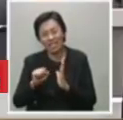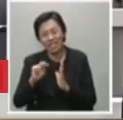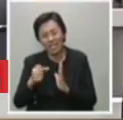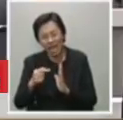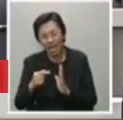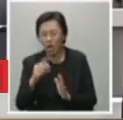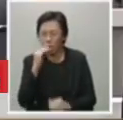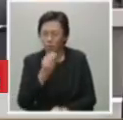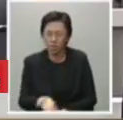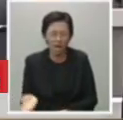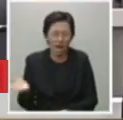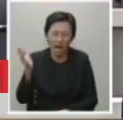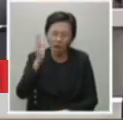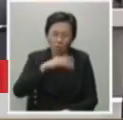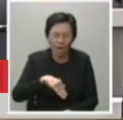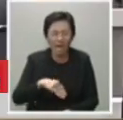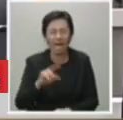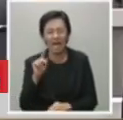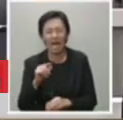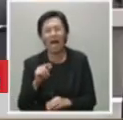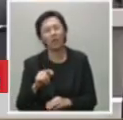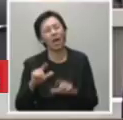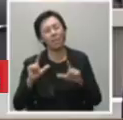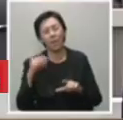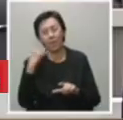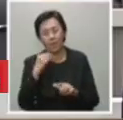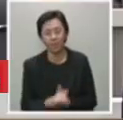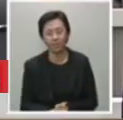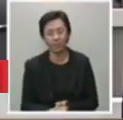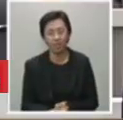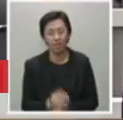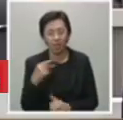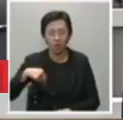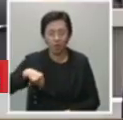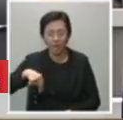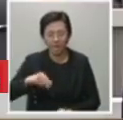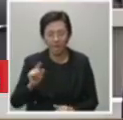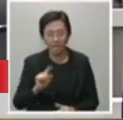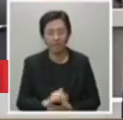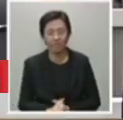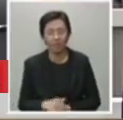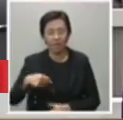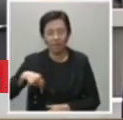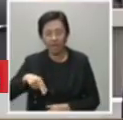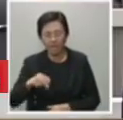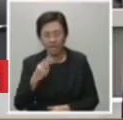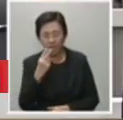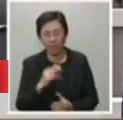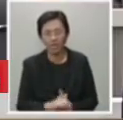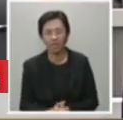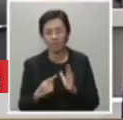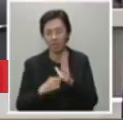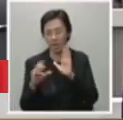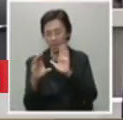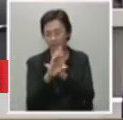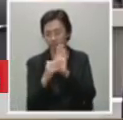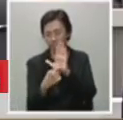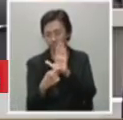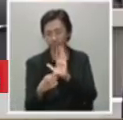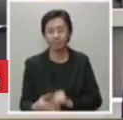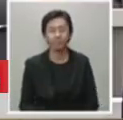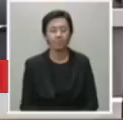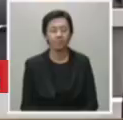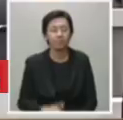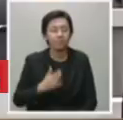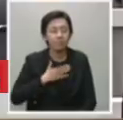งวันศิลปินเนี่ยนะครับเวลามันเดินเนี่ยเขาต้องมีสัญลักษณ์ท่านประธานดูภาพนะฮะ